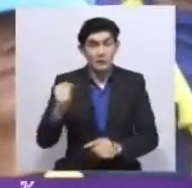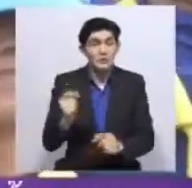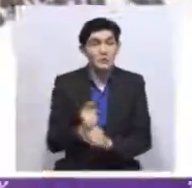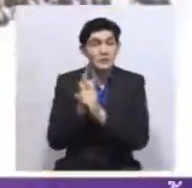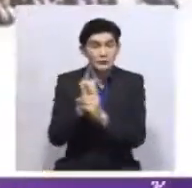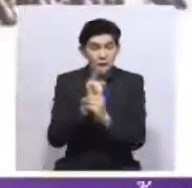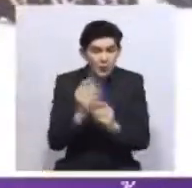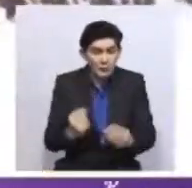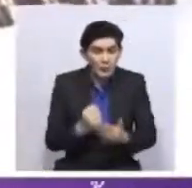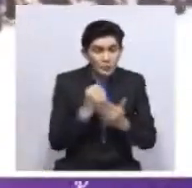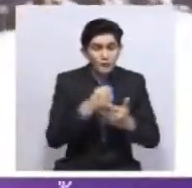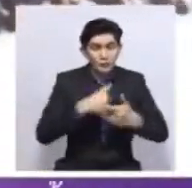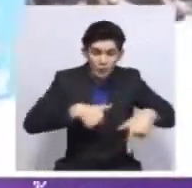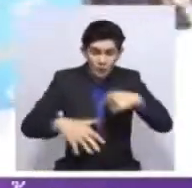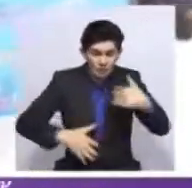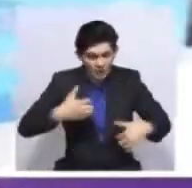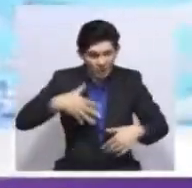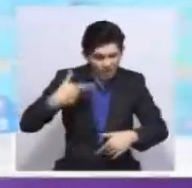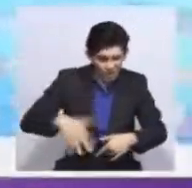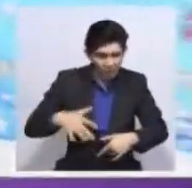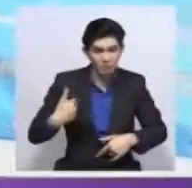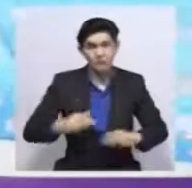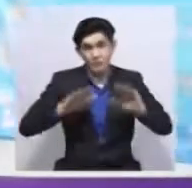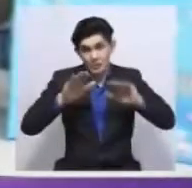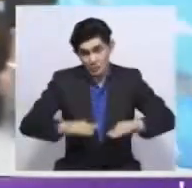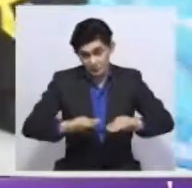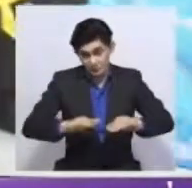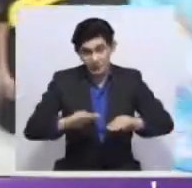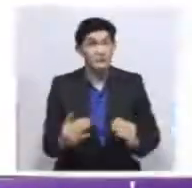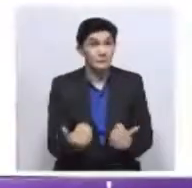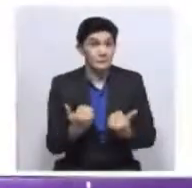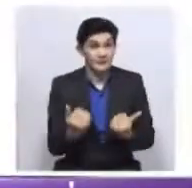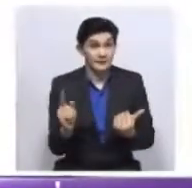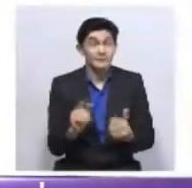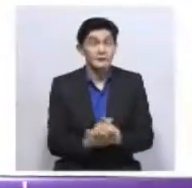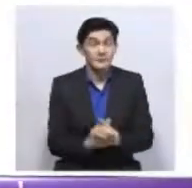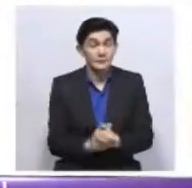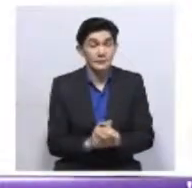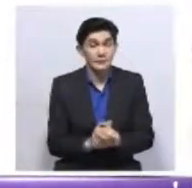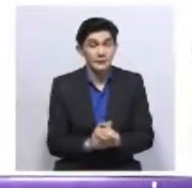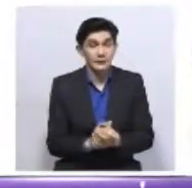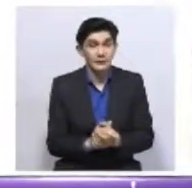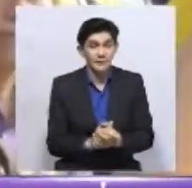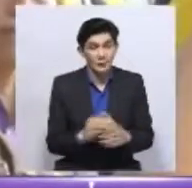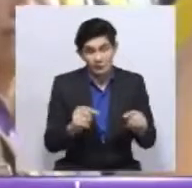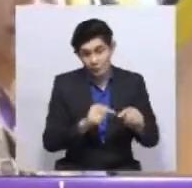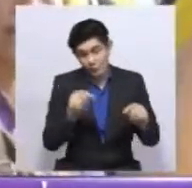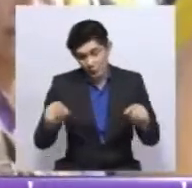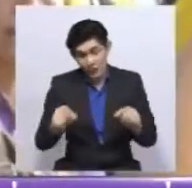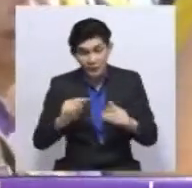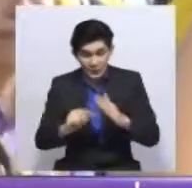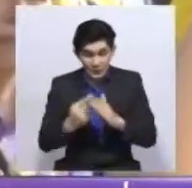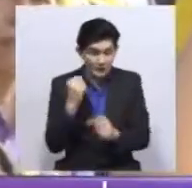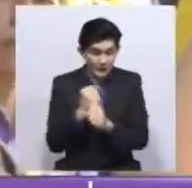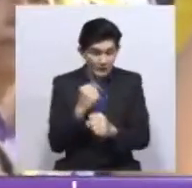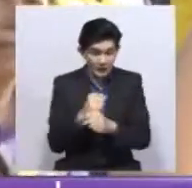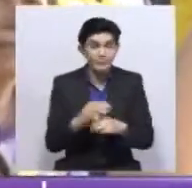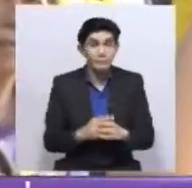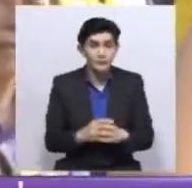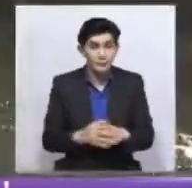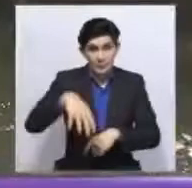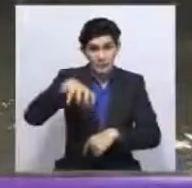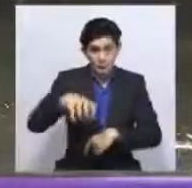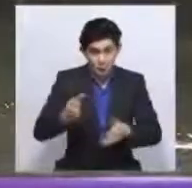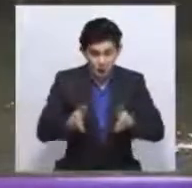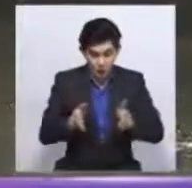ในการบรรเทาความเดือดร้อนและการแก้ไขปัญหาให้กับประชาชนนะครับโดยวันนี้นะครับทางฝั่งขาออกได้เริ่มตรงข้ามกับแข